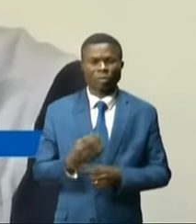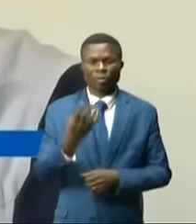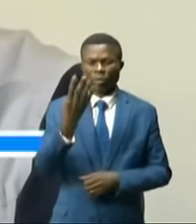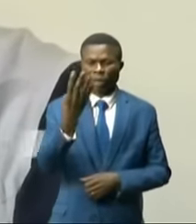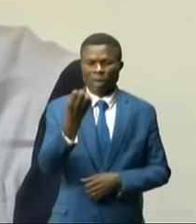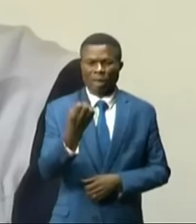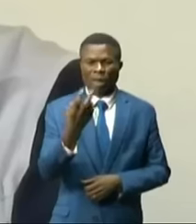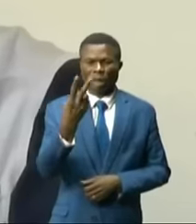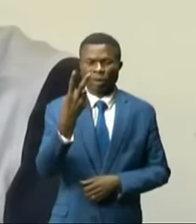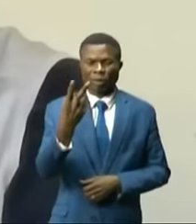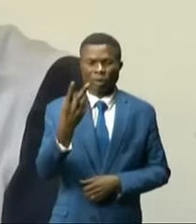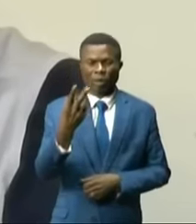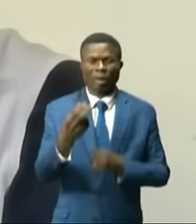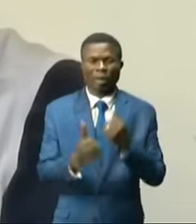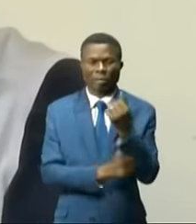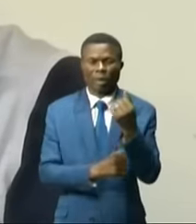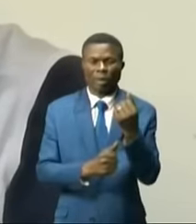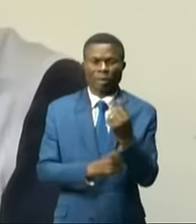42